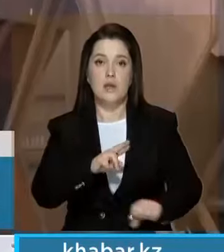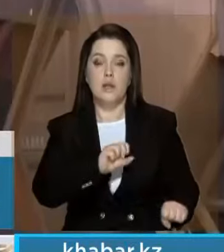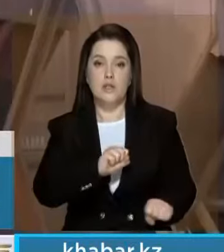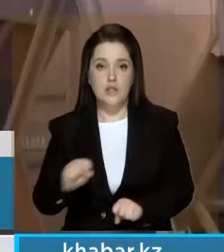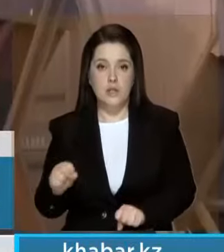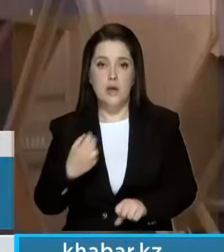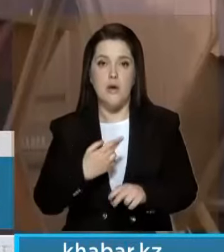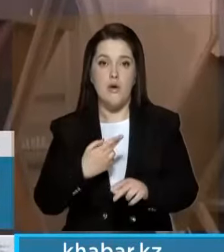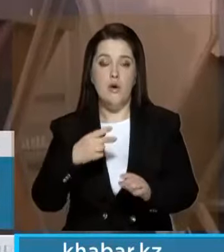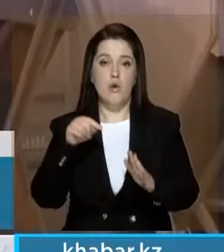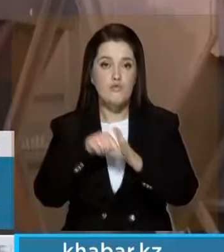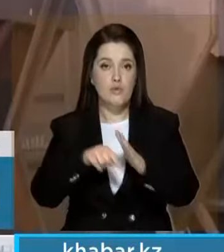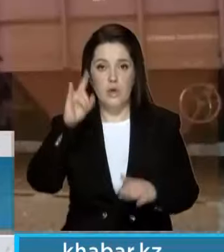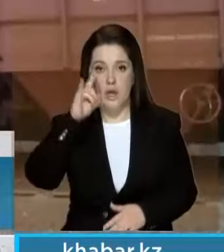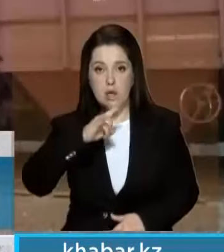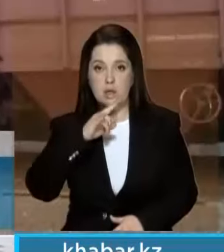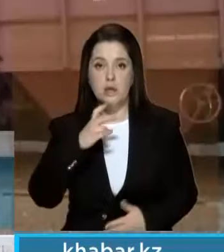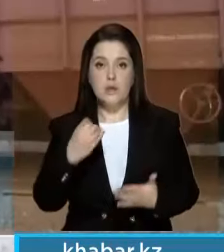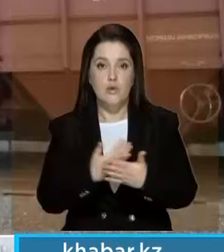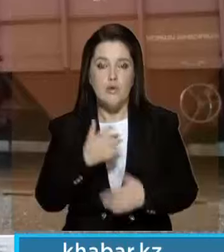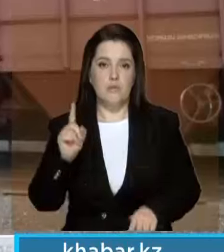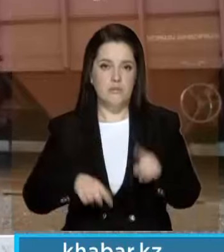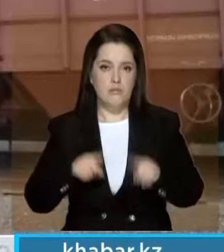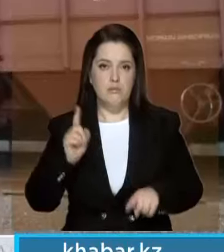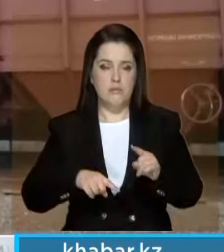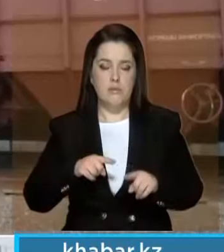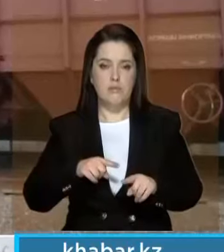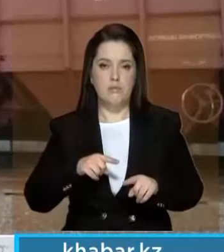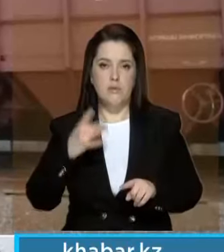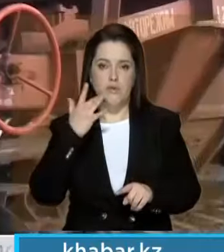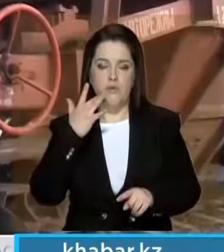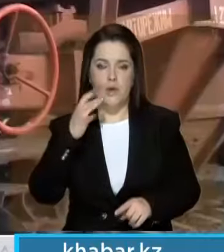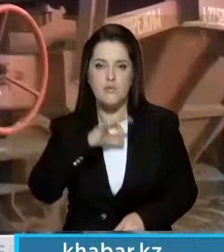ограничений для защиты внутреннего рынка – мера не новая и периодически применяется в стране.